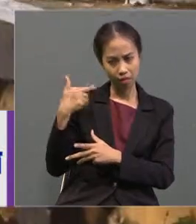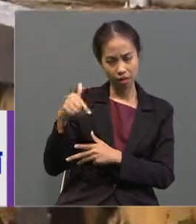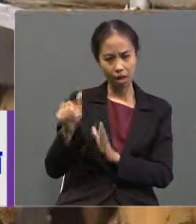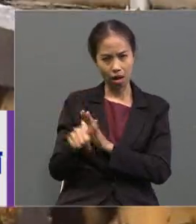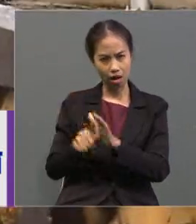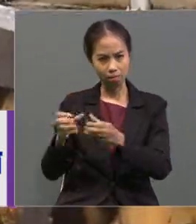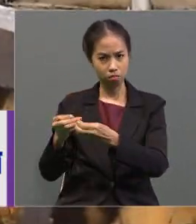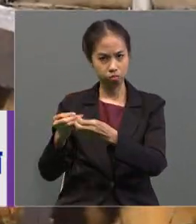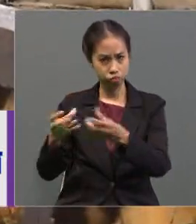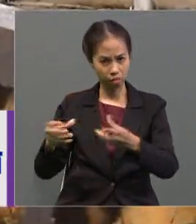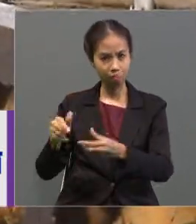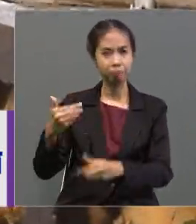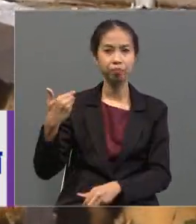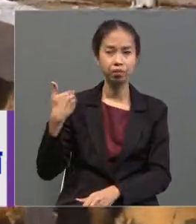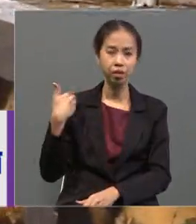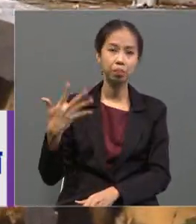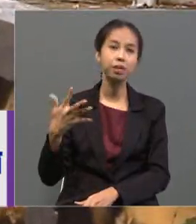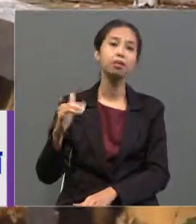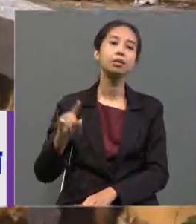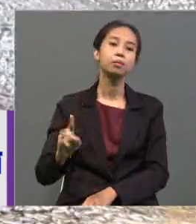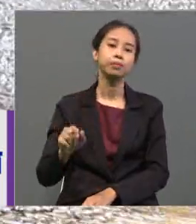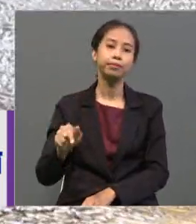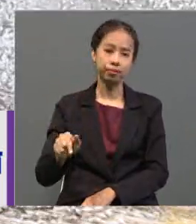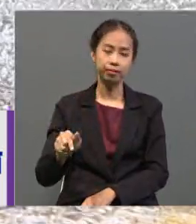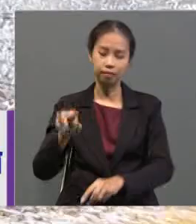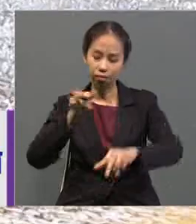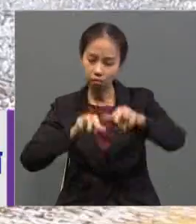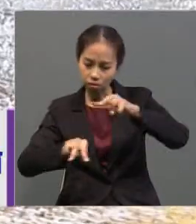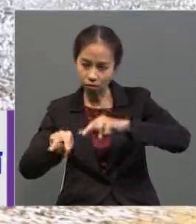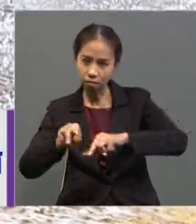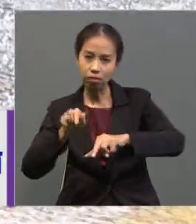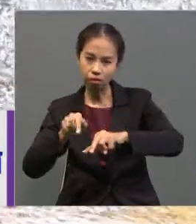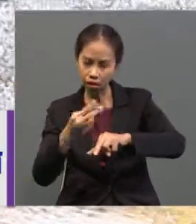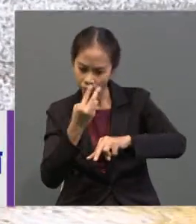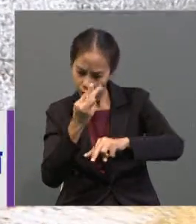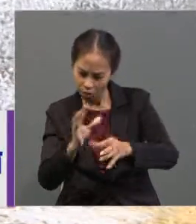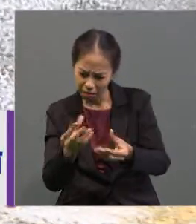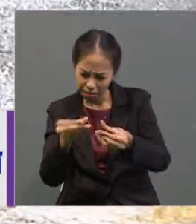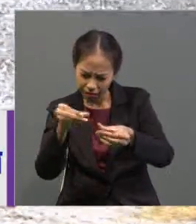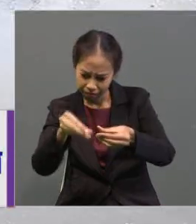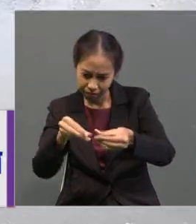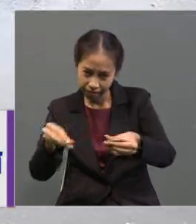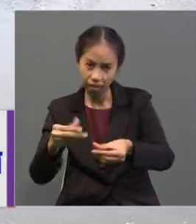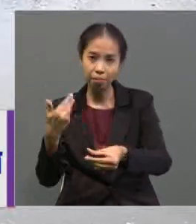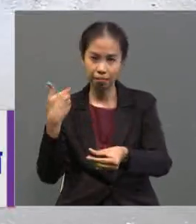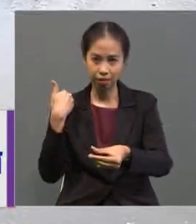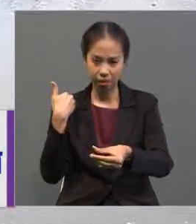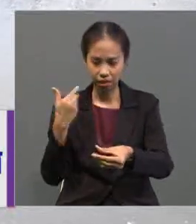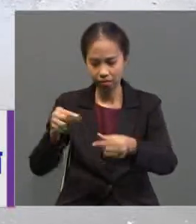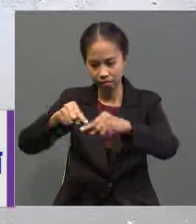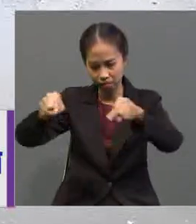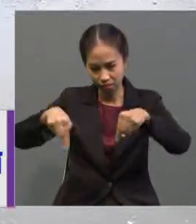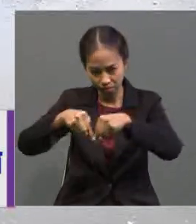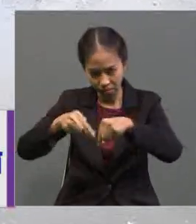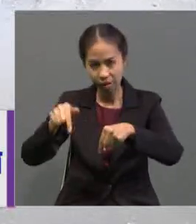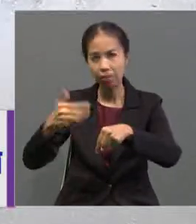ลวงเจ้าหน้าที่เข้าไปในพื้นที่แล้วกดระเบิดซ้ำได้จากการตรวจสอบพบว่าเศษชิ้นส่วนของแผงวงจรอิเล็กทรอนิกส์และชิ้นส่วน